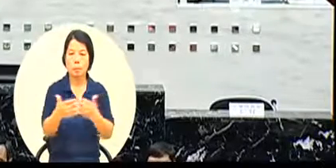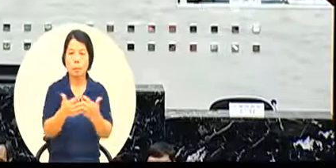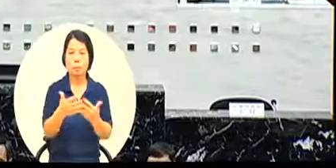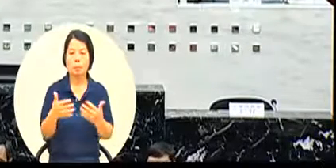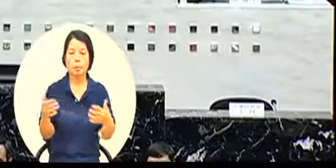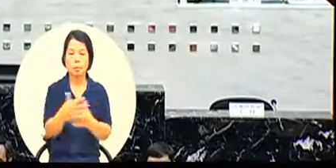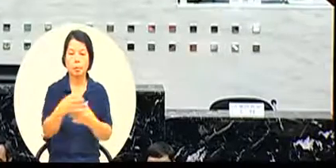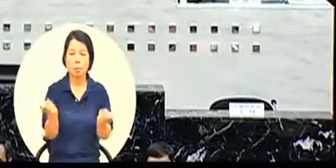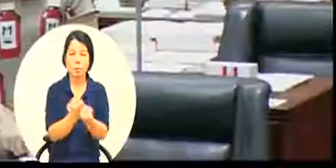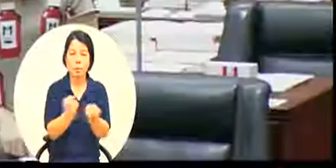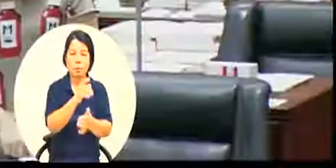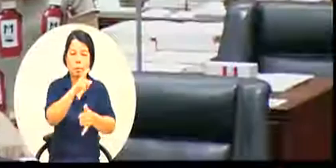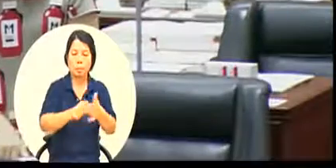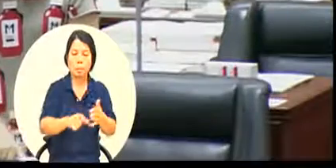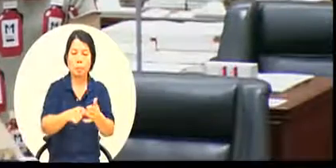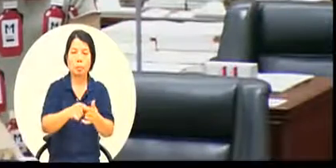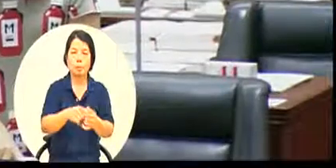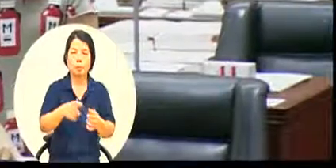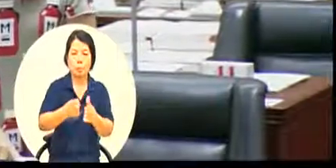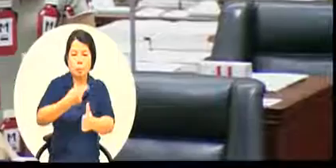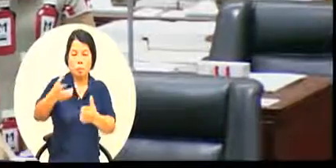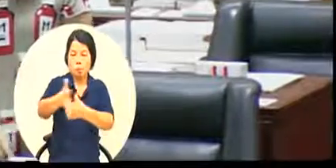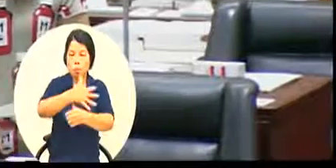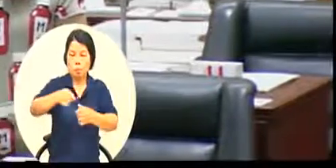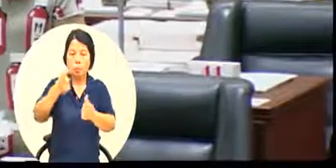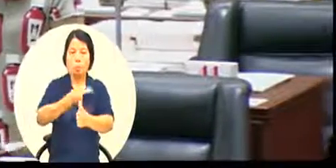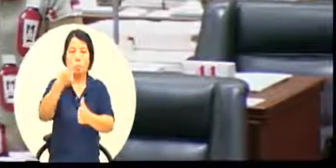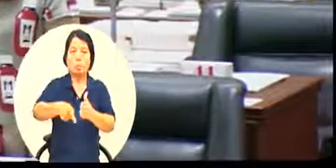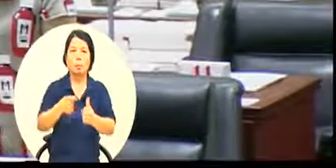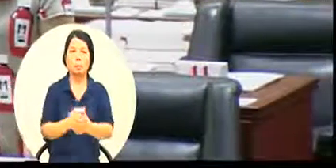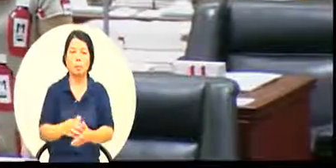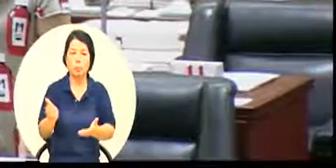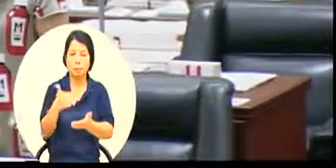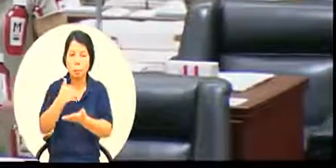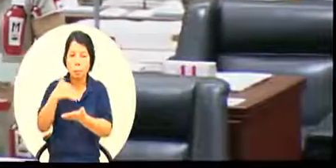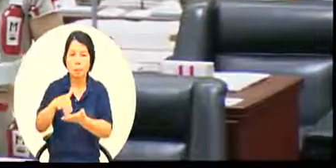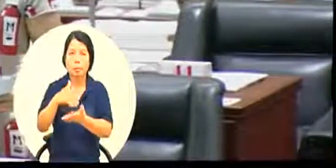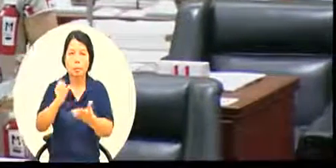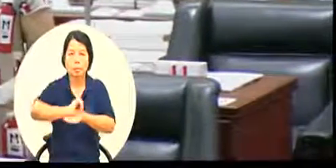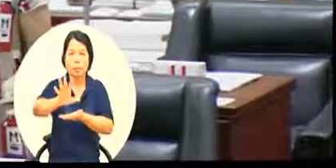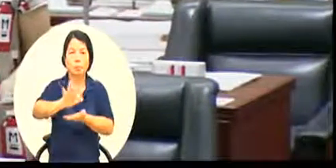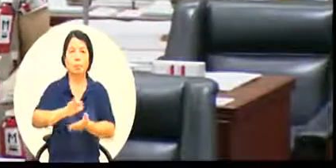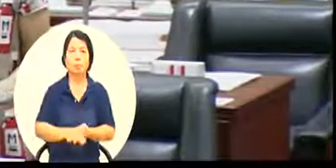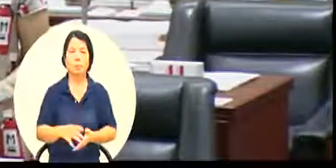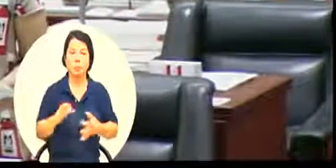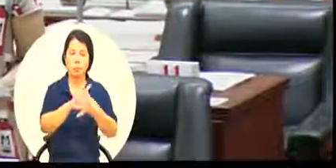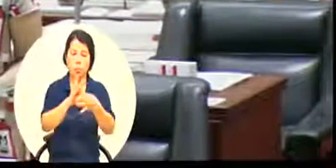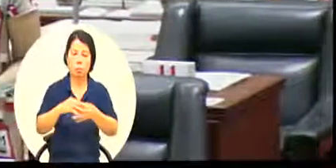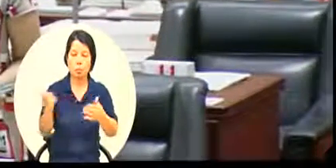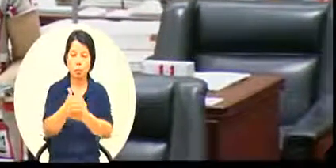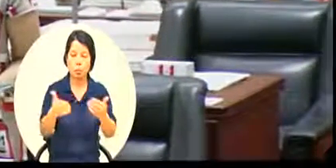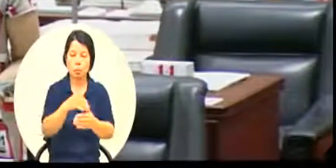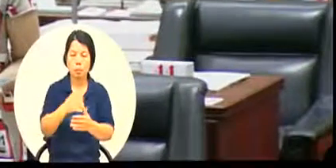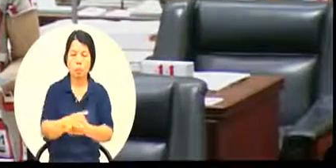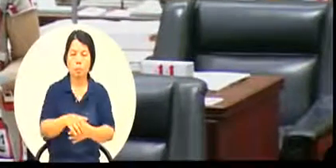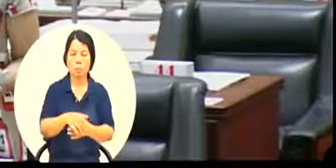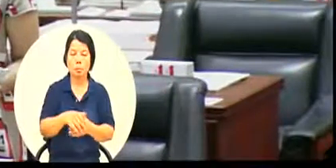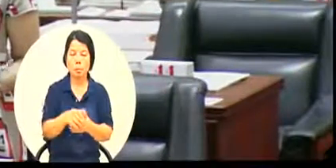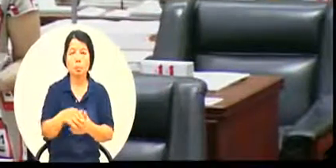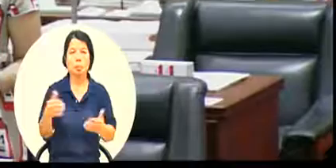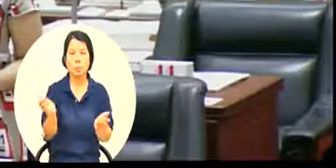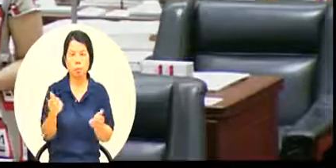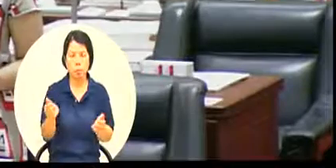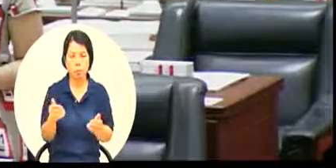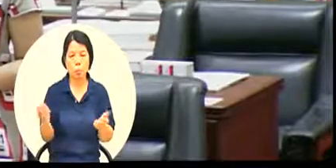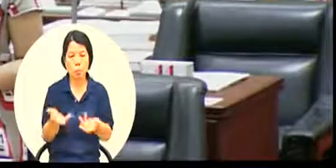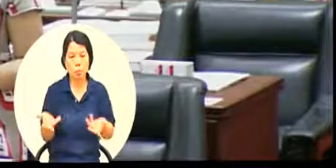国第一。我们刚刚在我们高雄市的审计的报告里头也有看到很多于关于交通的事件上面的，但是